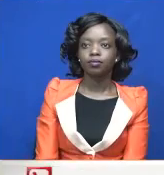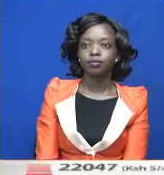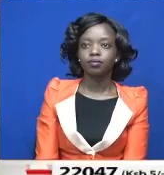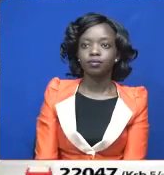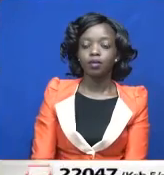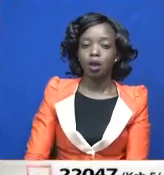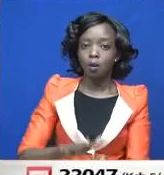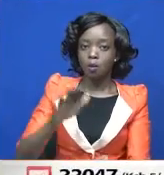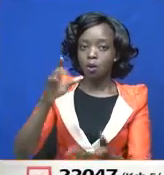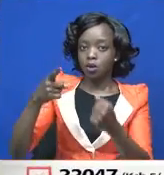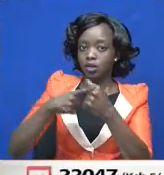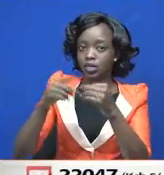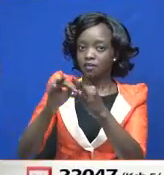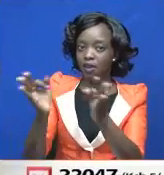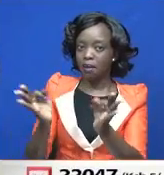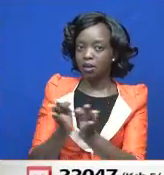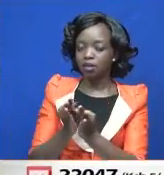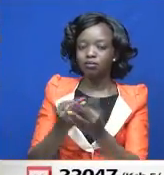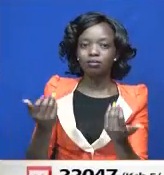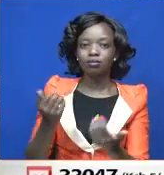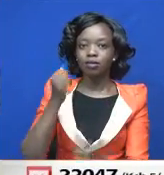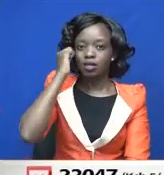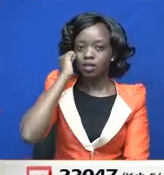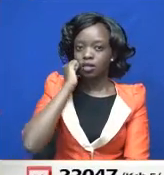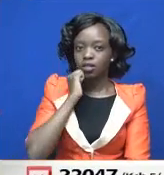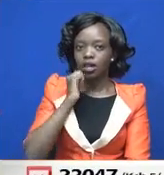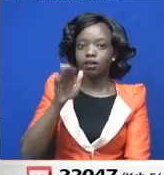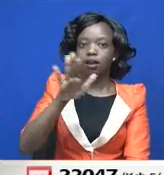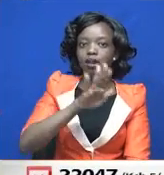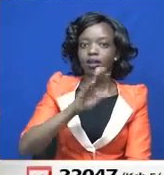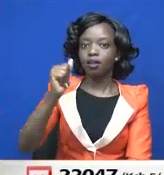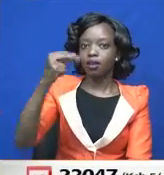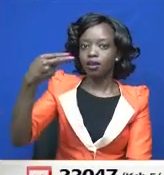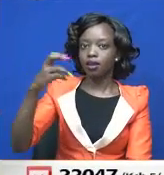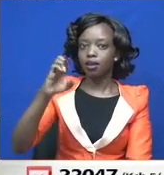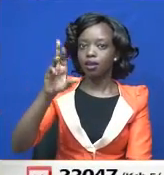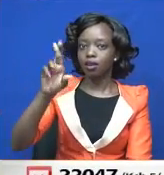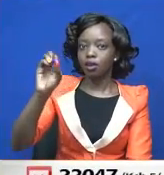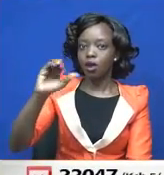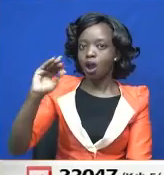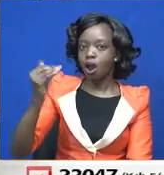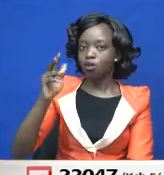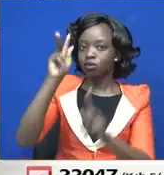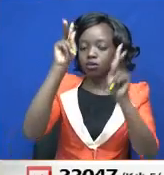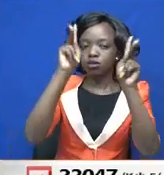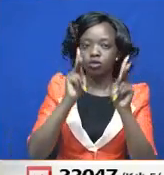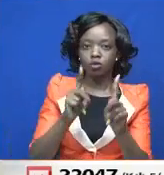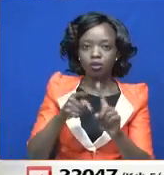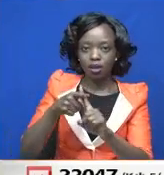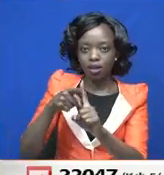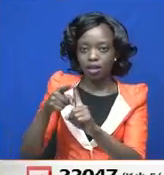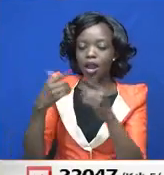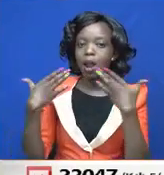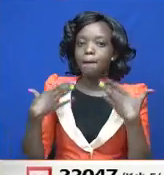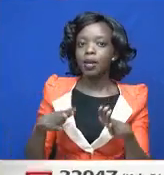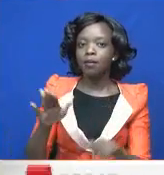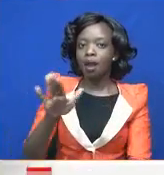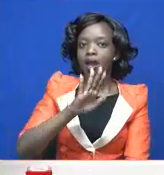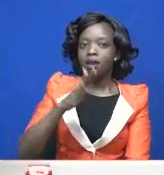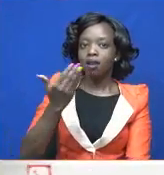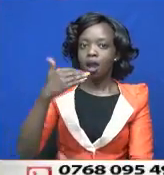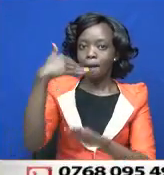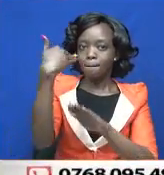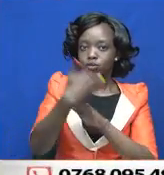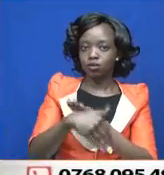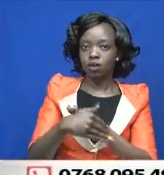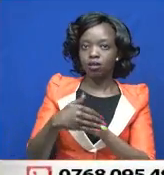Zaidi ya familia sita zimegubikwa na simanzi katika eneo la Ahero kaunti ya Kisumu kufuatia mauaji tata yaliyotokea eneo la Bumala kaunti ya